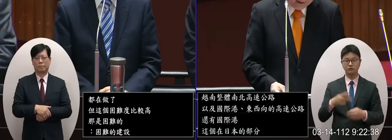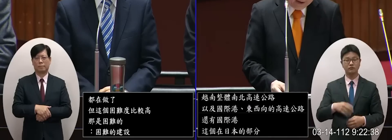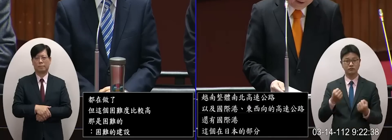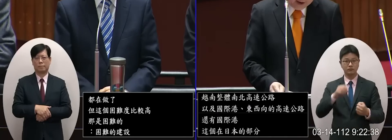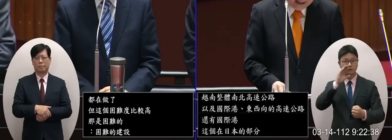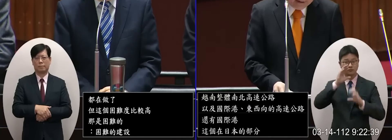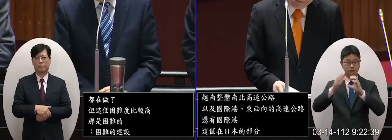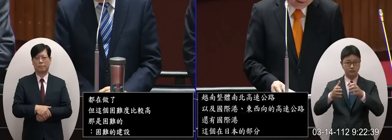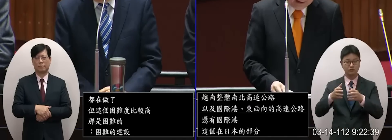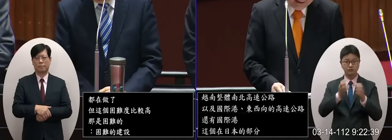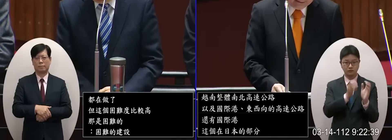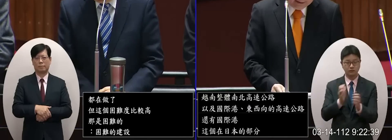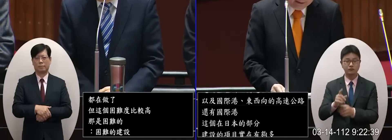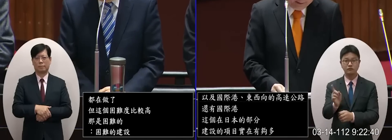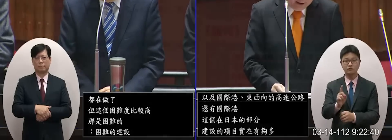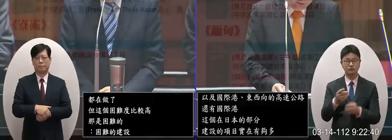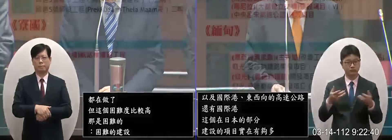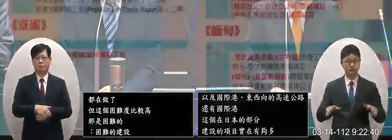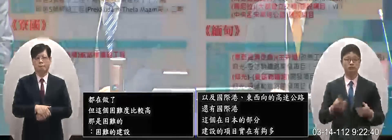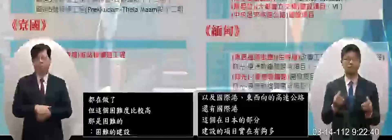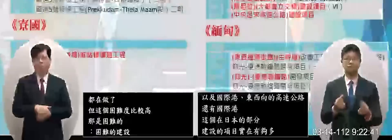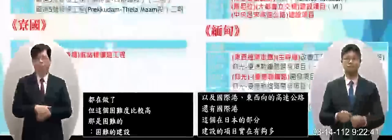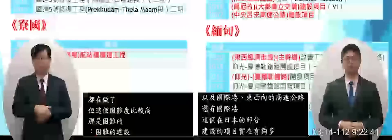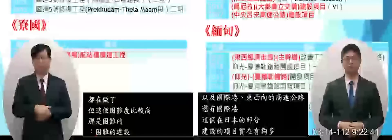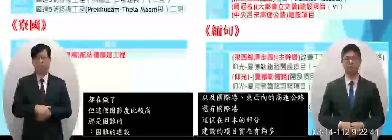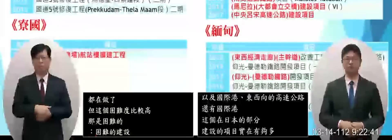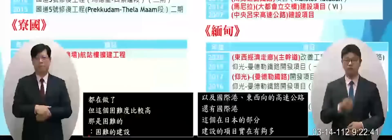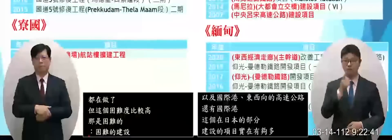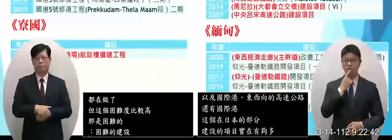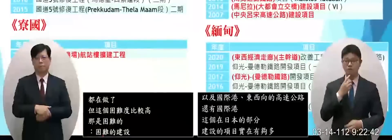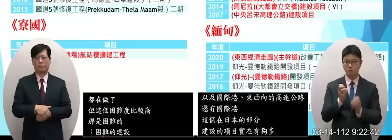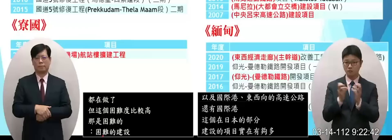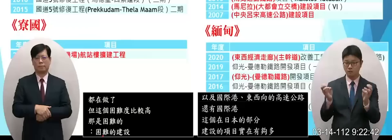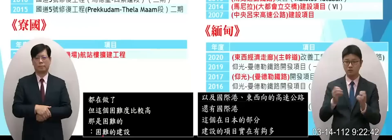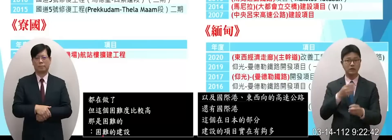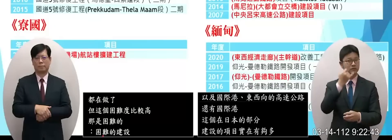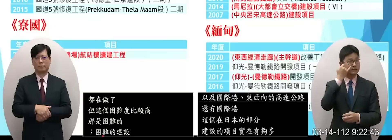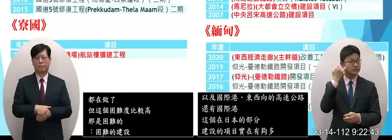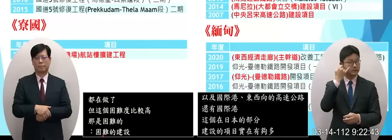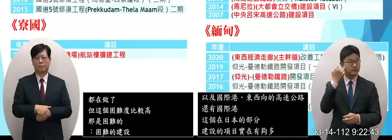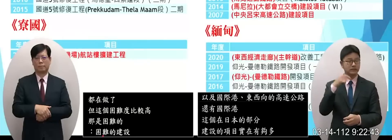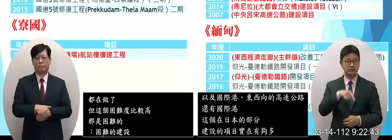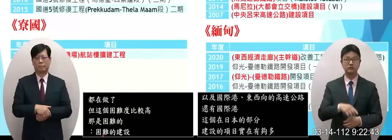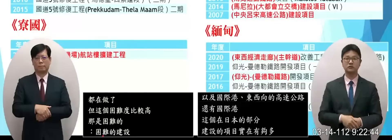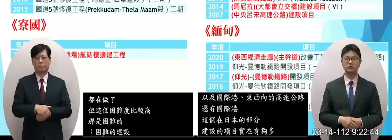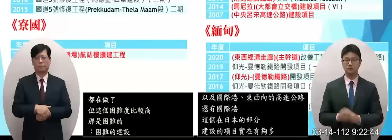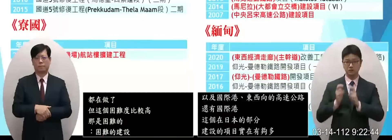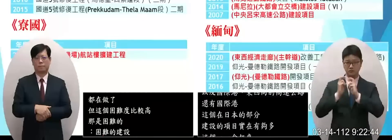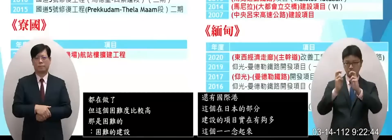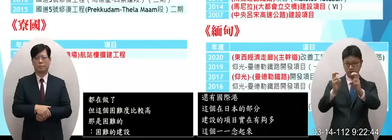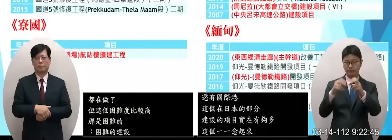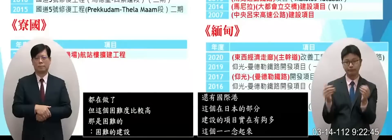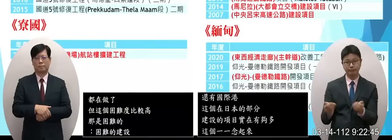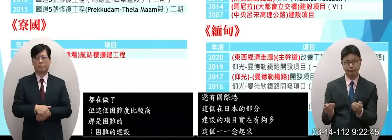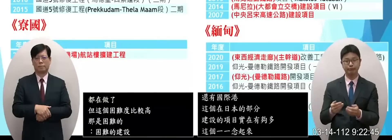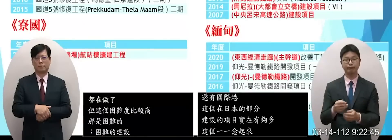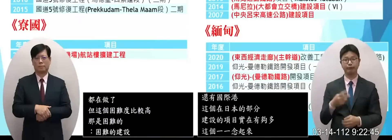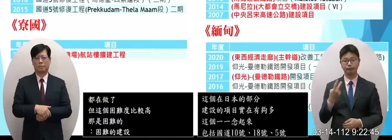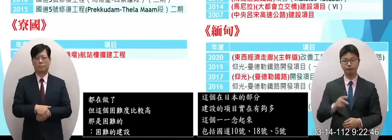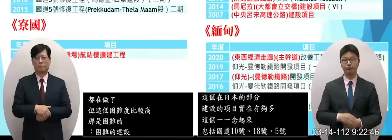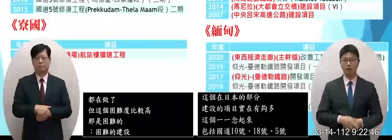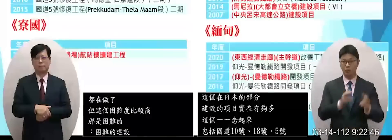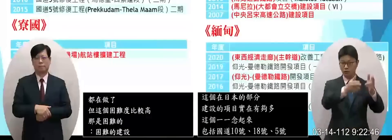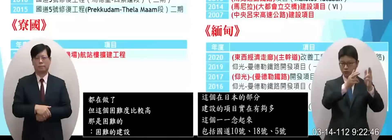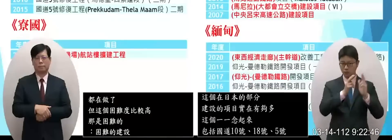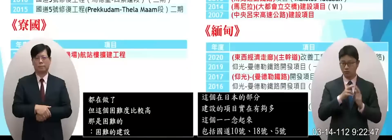国也是一样，好，包括它的红线、紫线的这些捷运，还有这个大